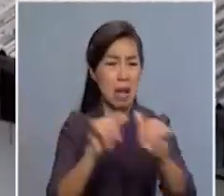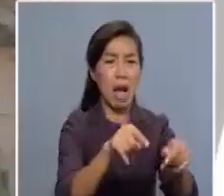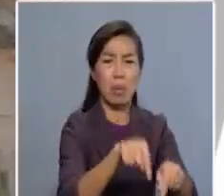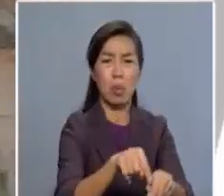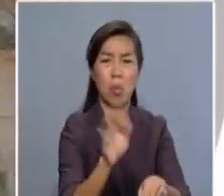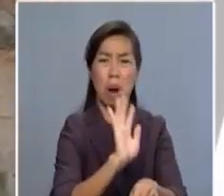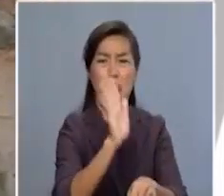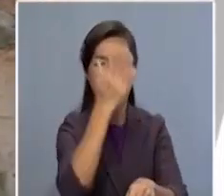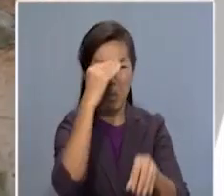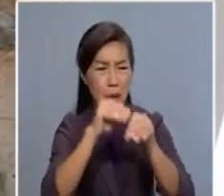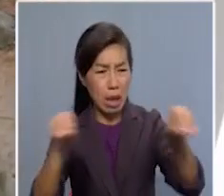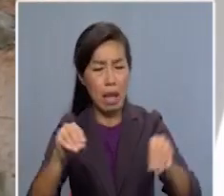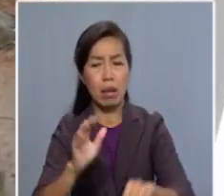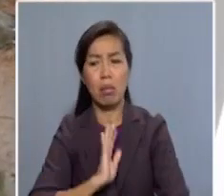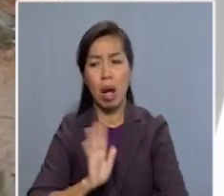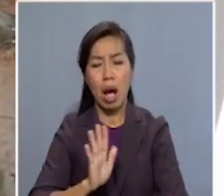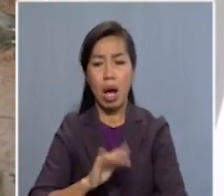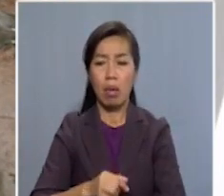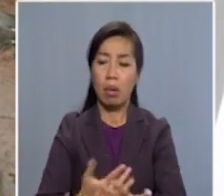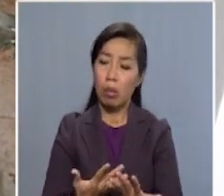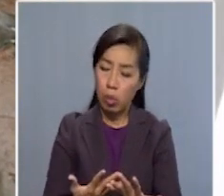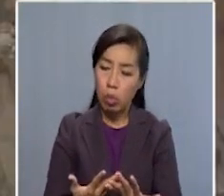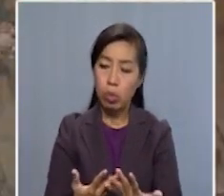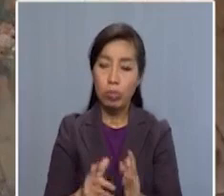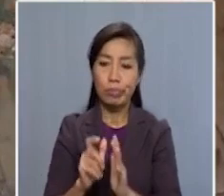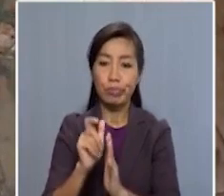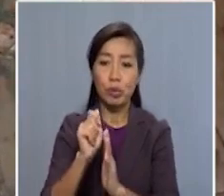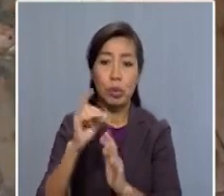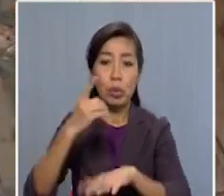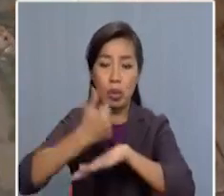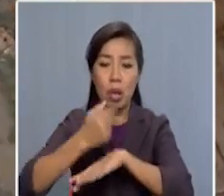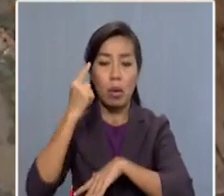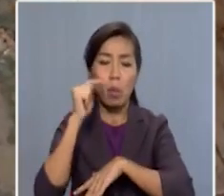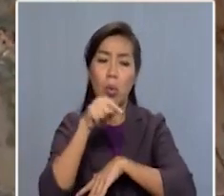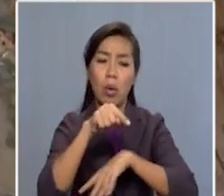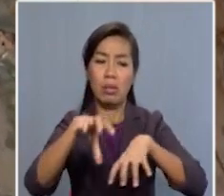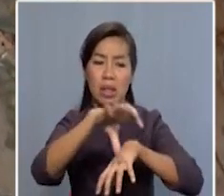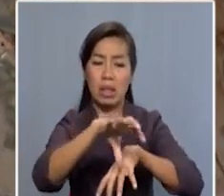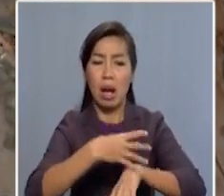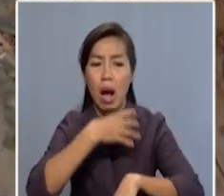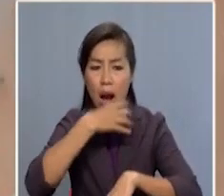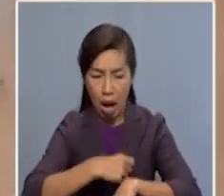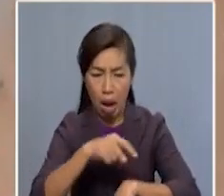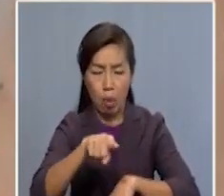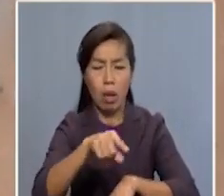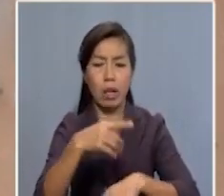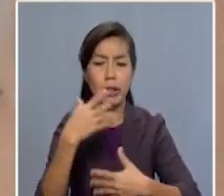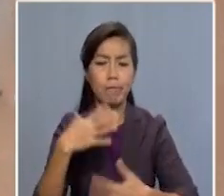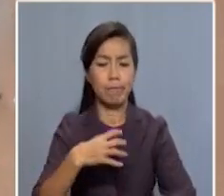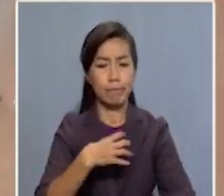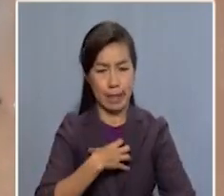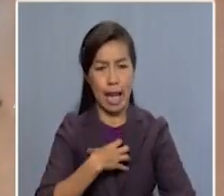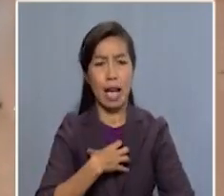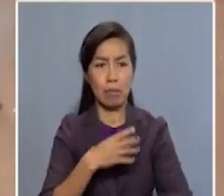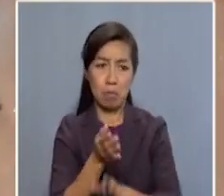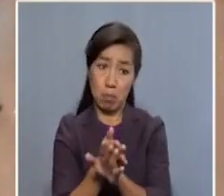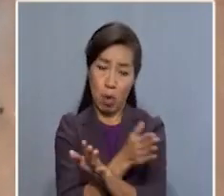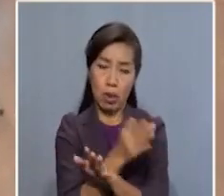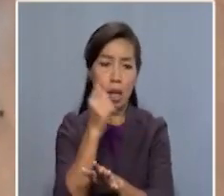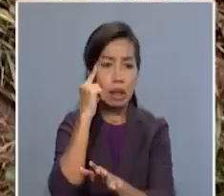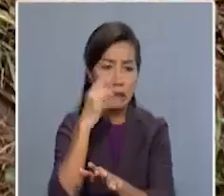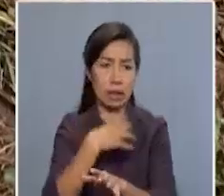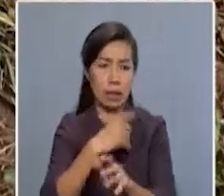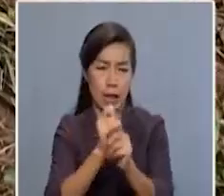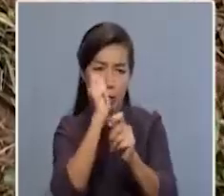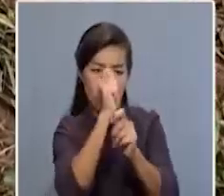การติดต่อราชการก็ยอมรับค่ะว่าพื้นที่นี้ทรุดโทรมเสียหายมากมีแนวคิดก่อนหน้านี้แล้วนะคะว่าจะซ่อมแซมให้กลับมาใช้งานได้อีกครั้งถ้าหาก